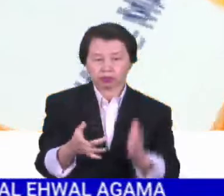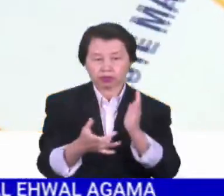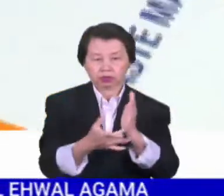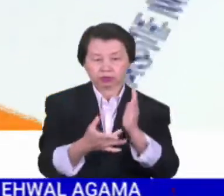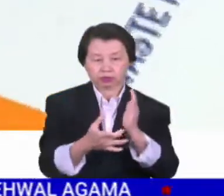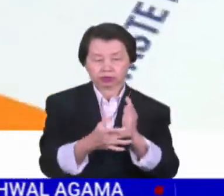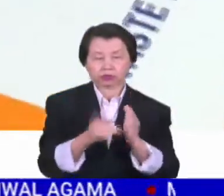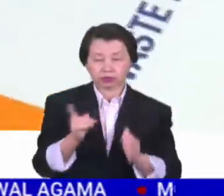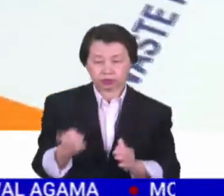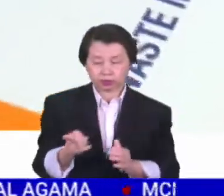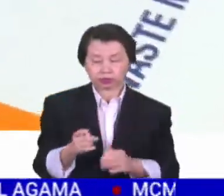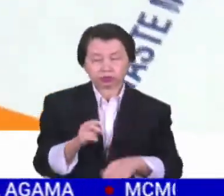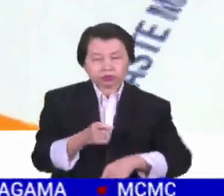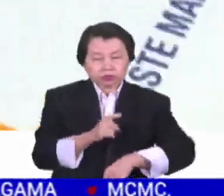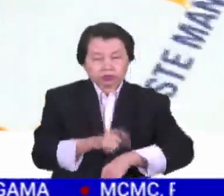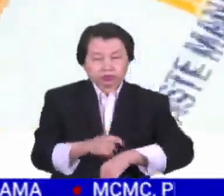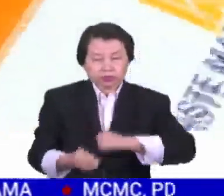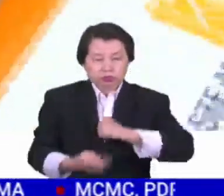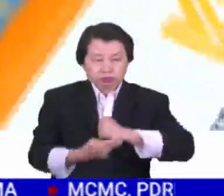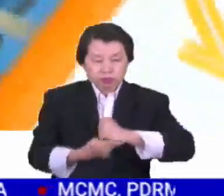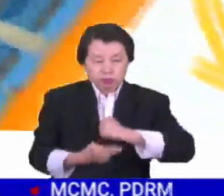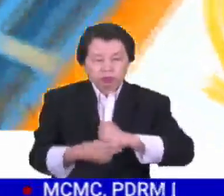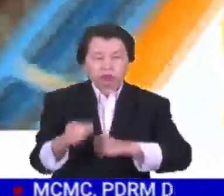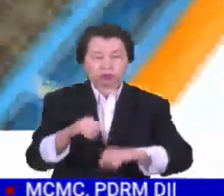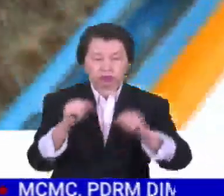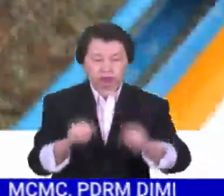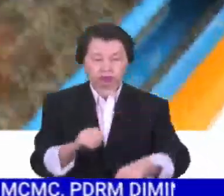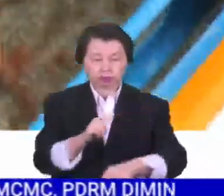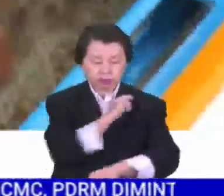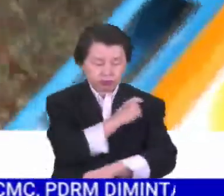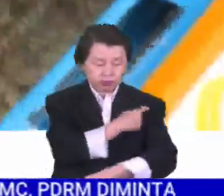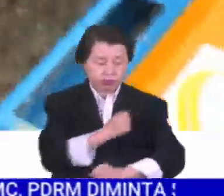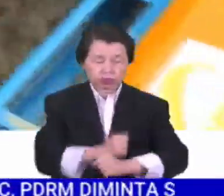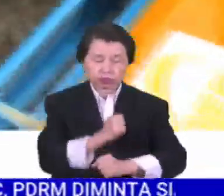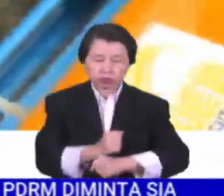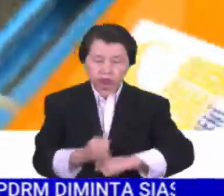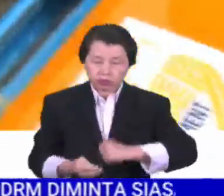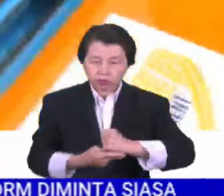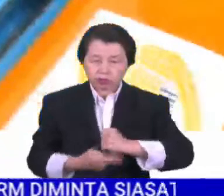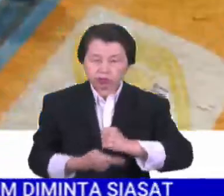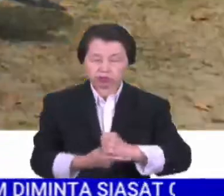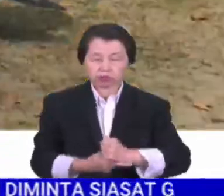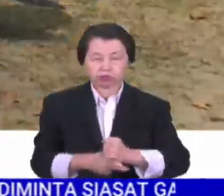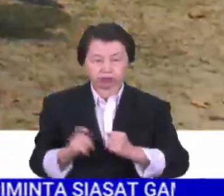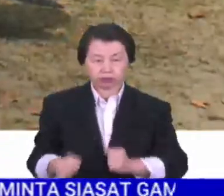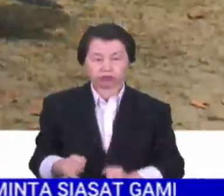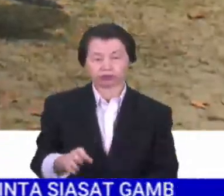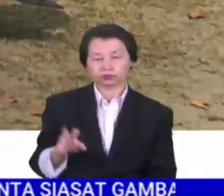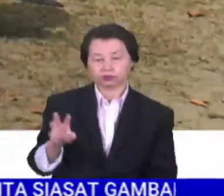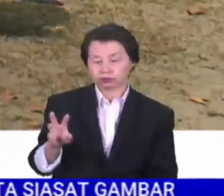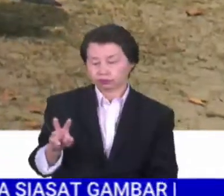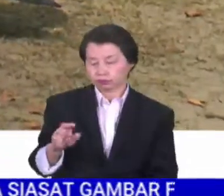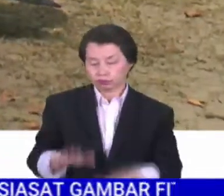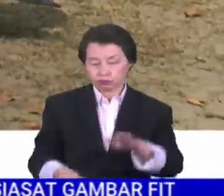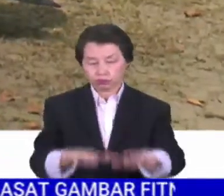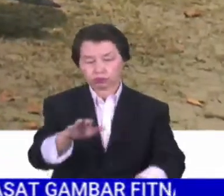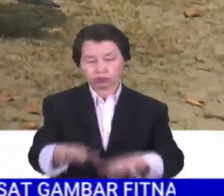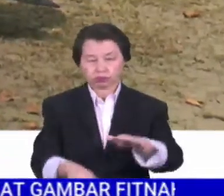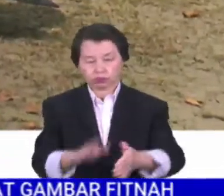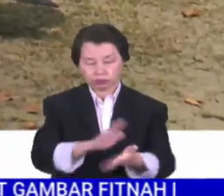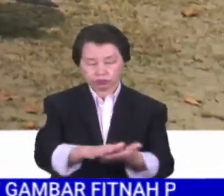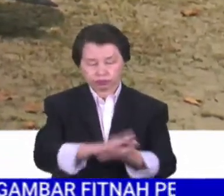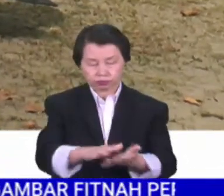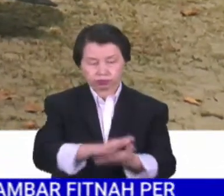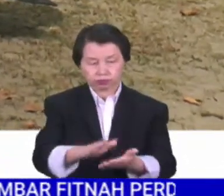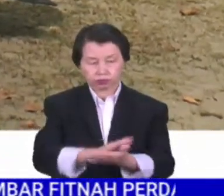bukan saja menjimatkan masa, malah menjimatkan tenaga kerja yang diperlukan. Work Beach Coma mampu